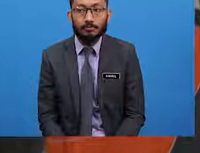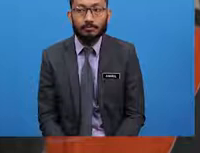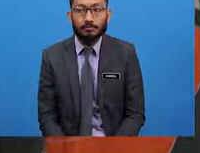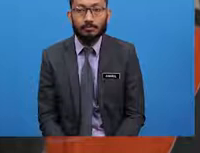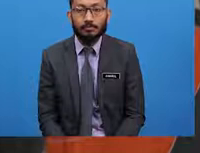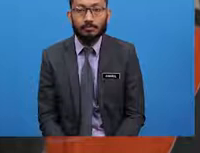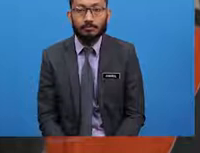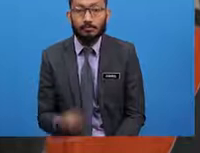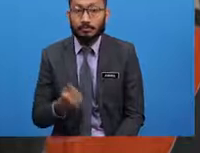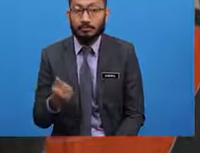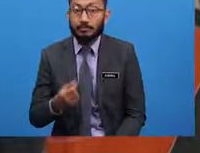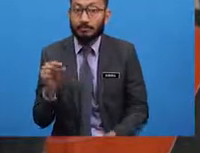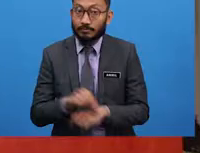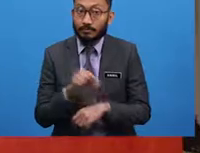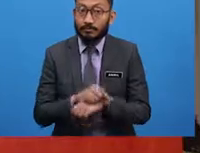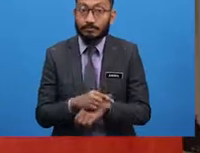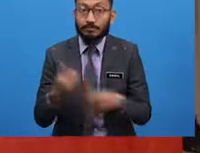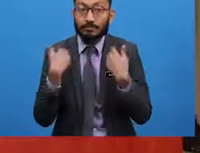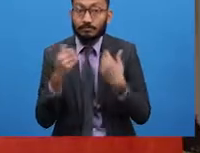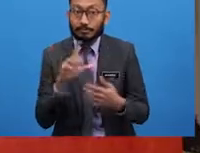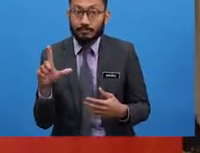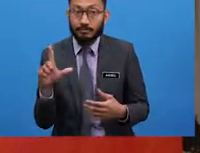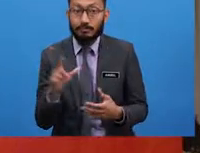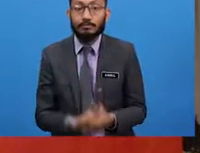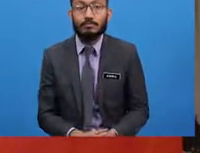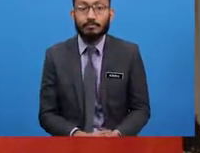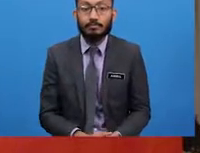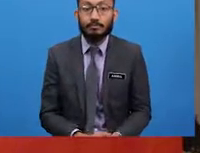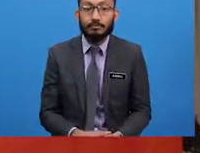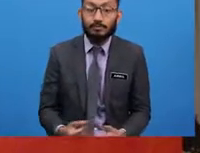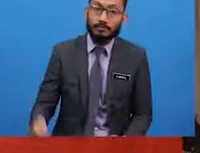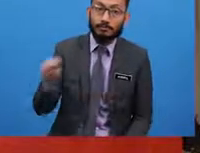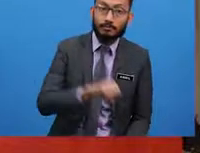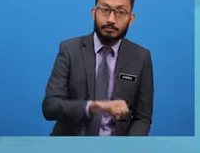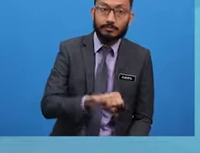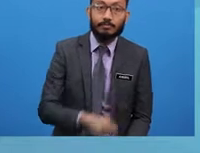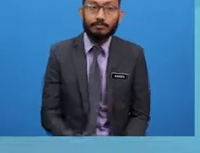Peralatan yang digunakan ialah gayung sebagai bekas warna,